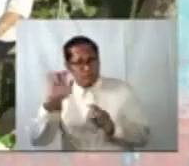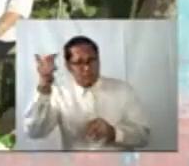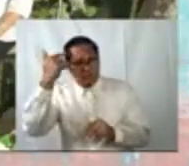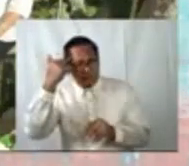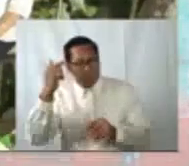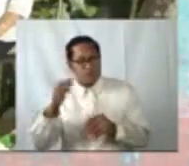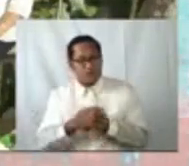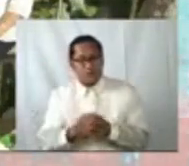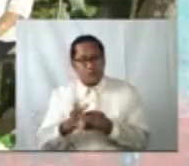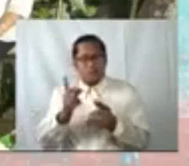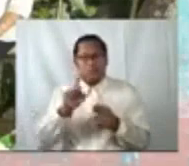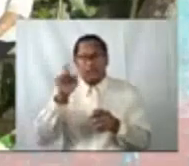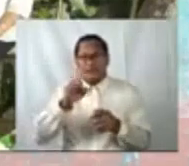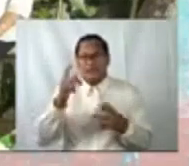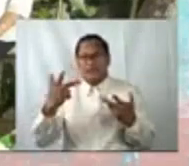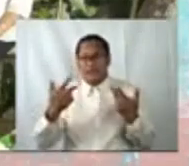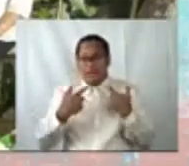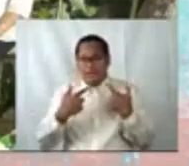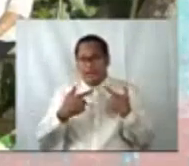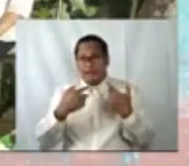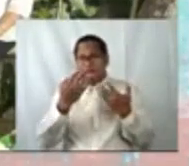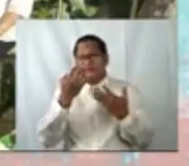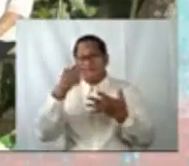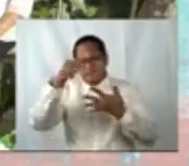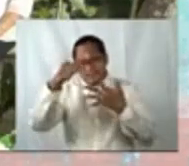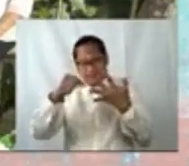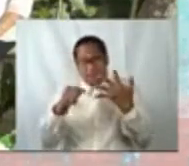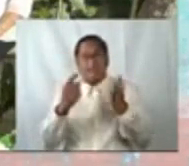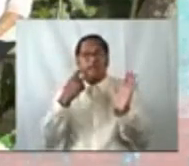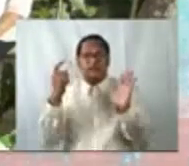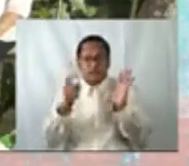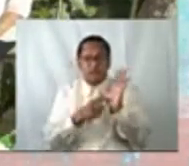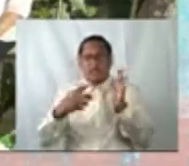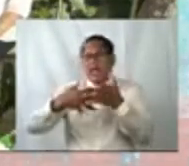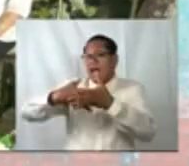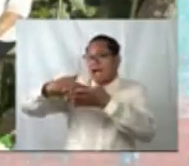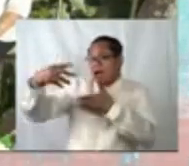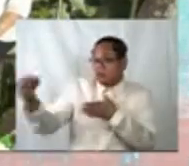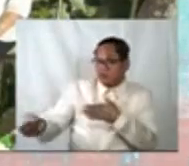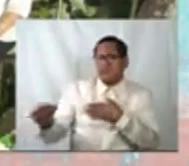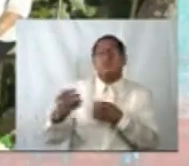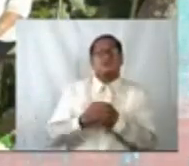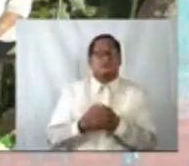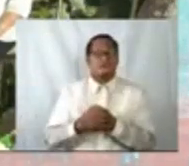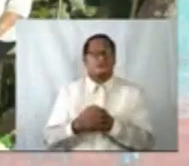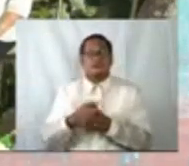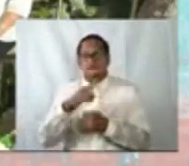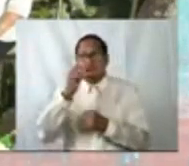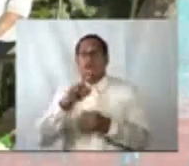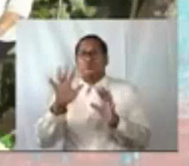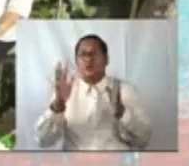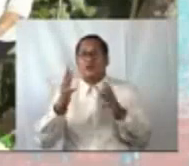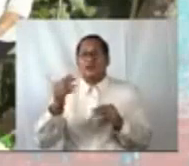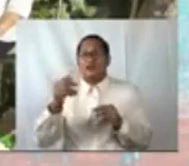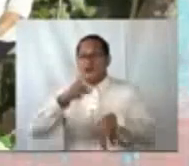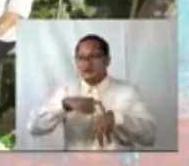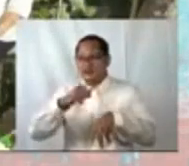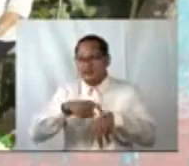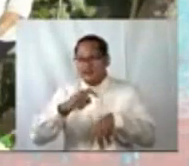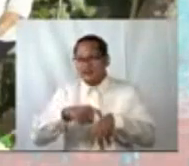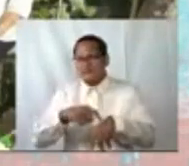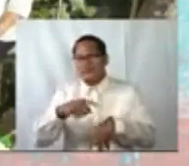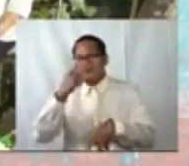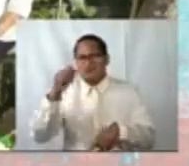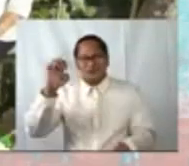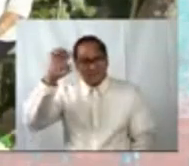basta nandiyan dyan yung elements and then you are recognized outside. Kaya nga ito, wala na kasing oras eh. Kasi nga yung kay Emilio